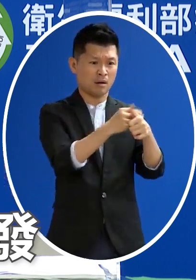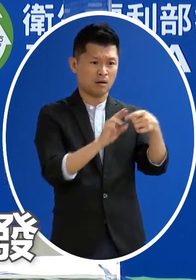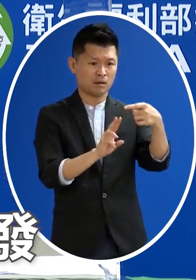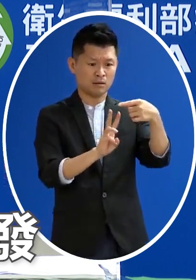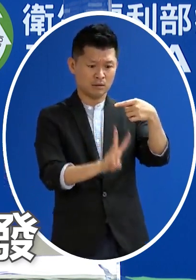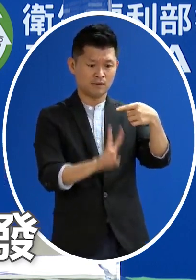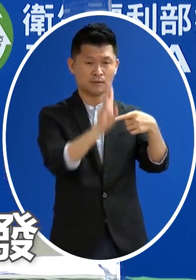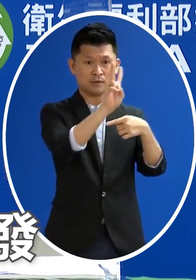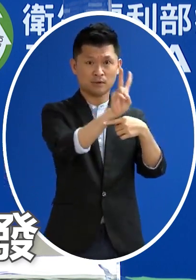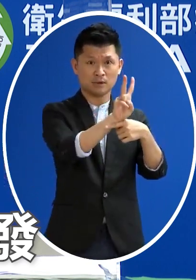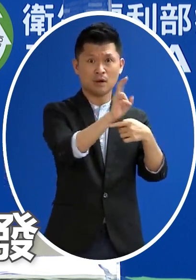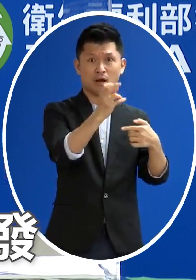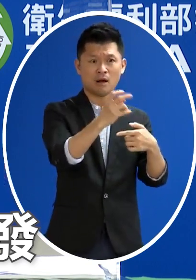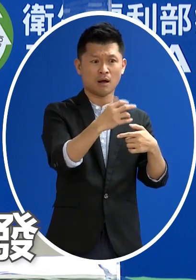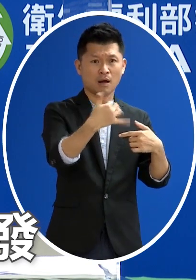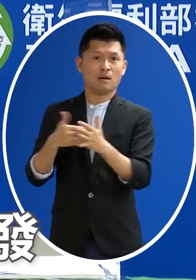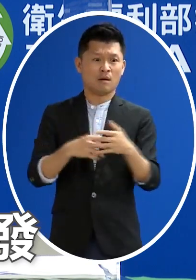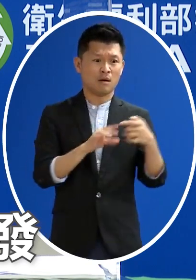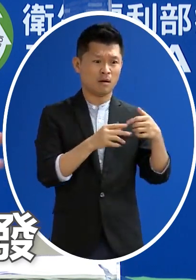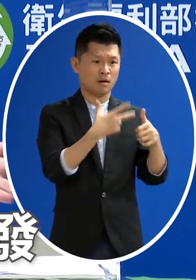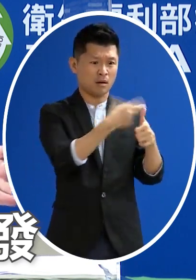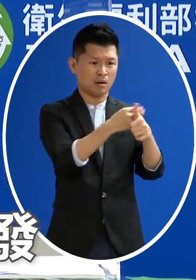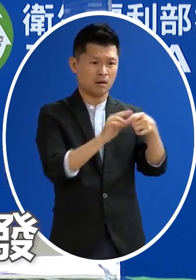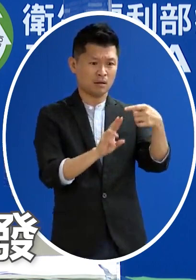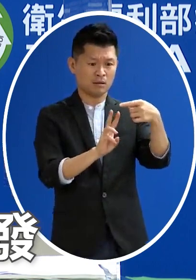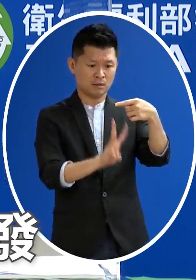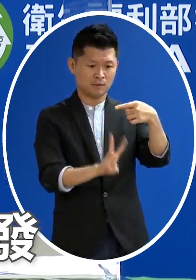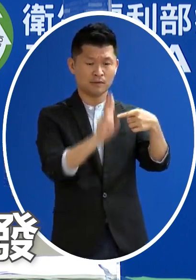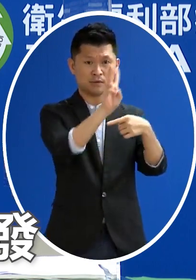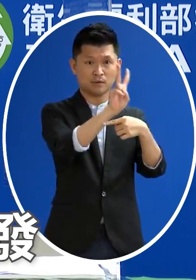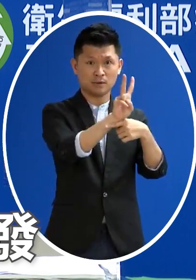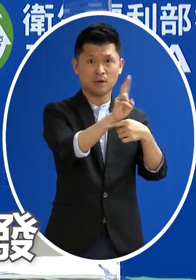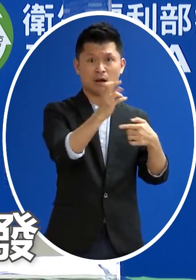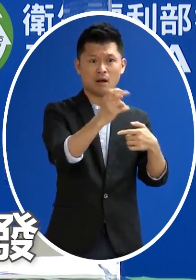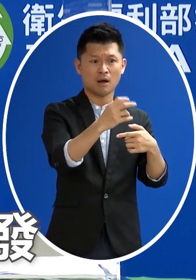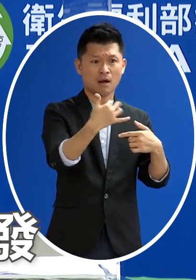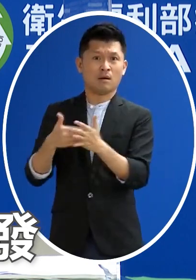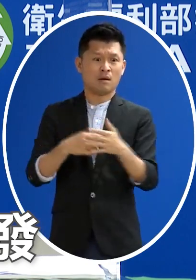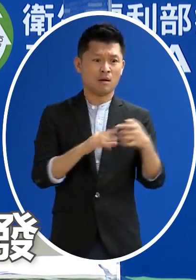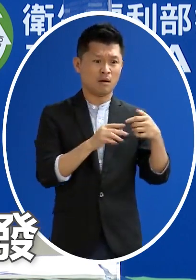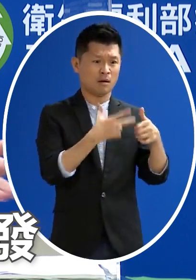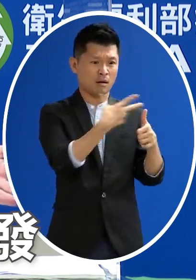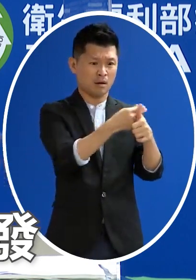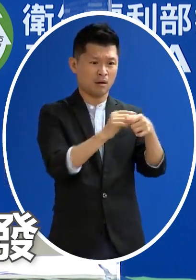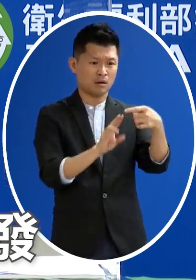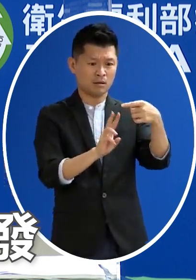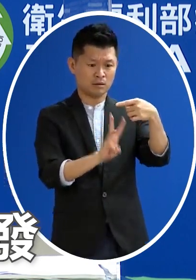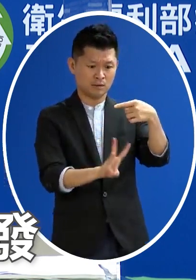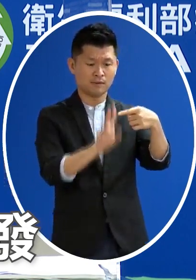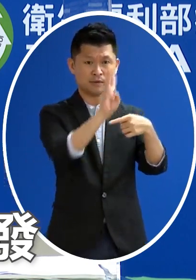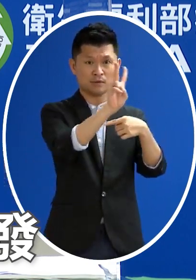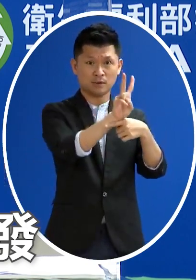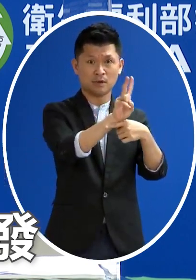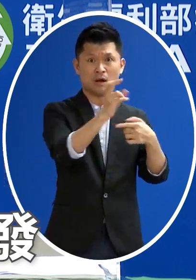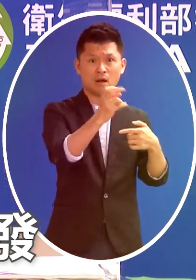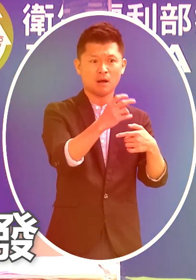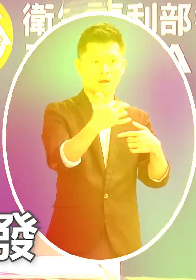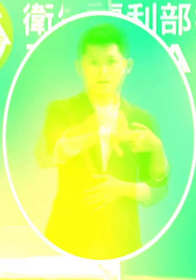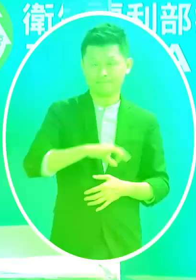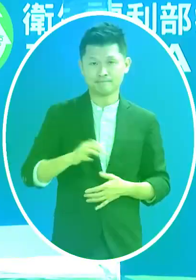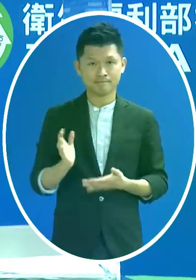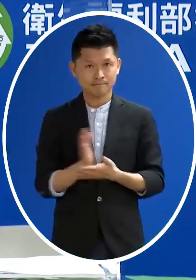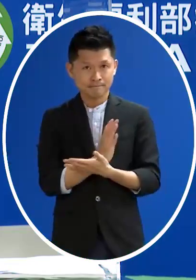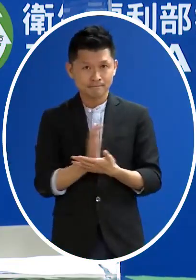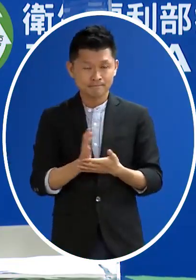要配给施打效率比较高的，但我们要配给施打效率比较高的，但我们要配给施打效率比较高